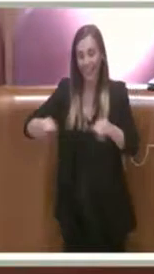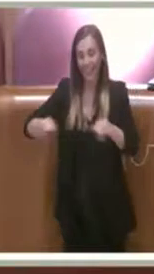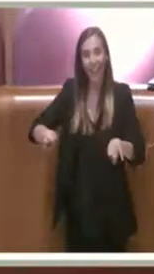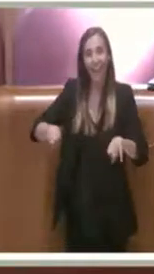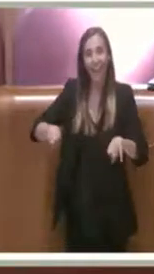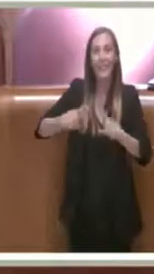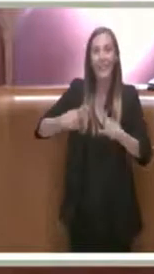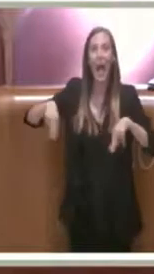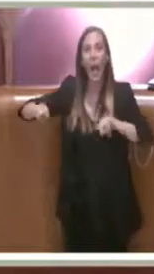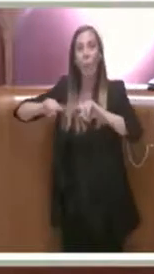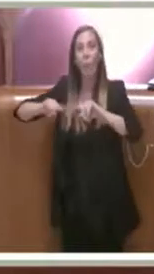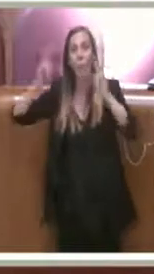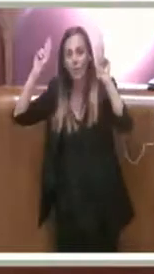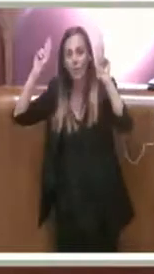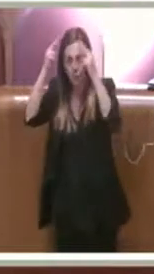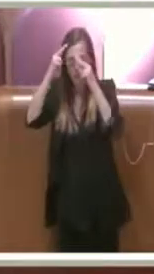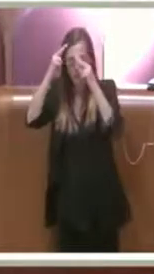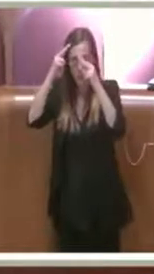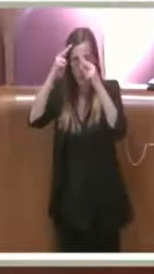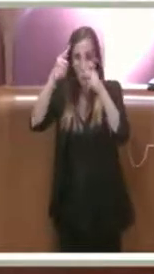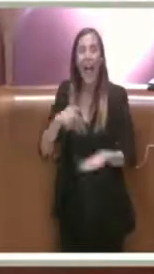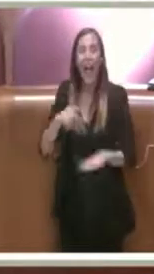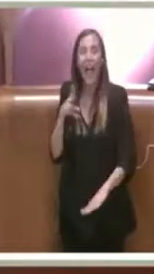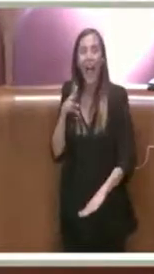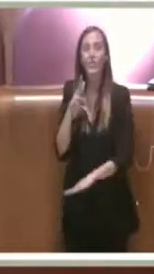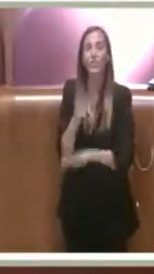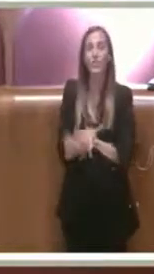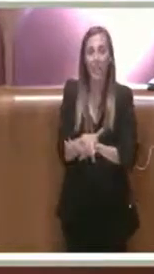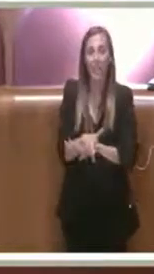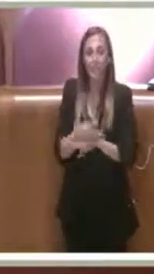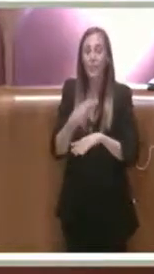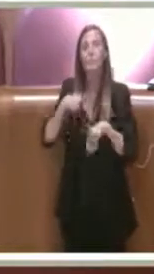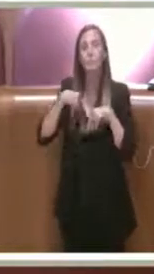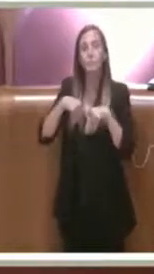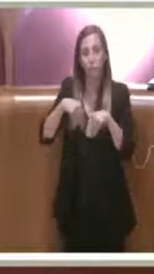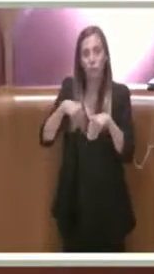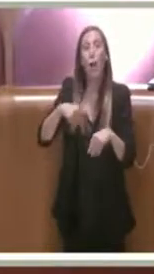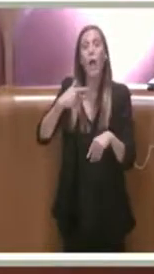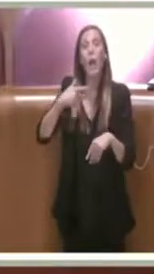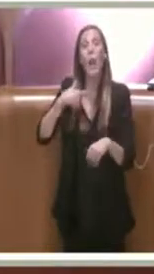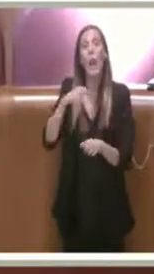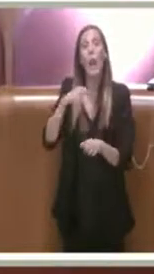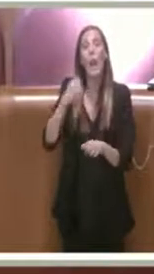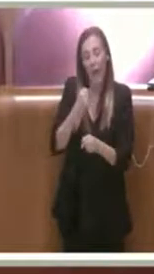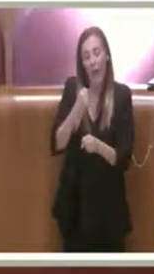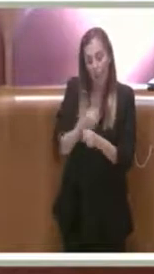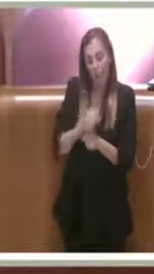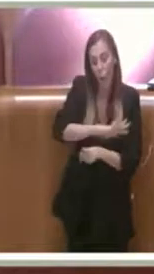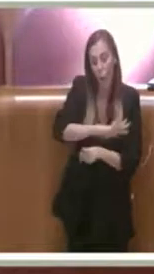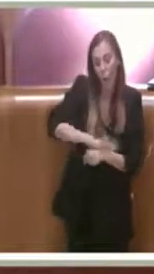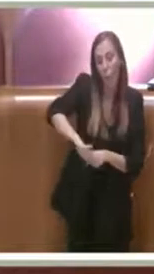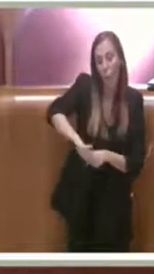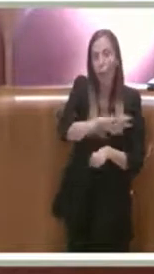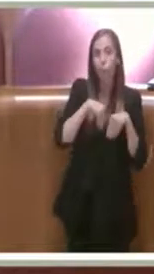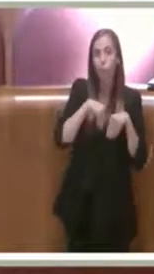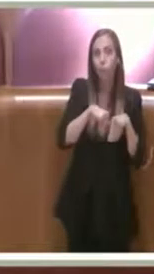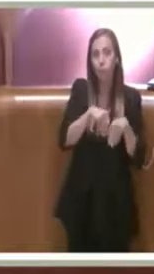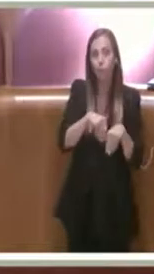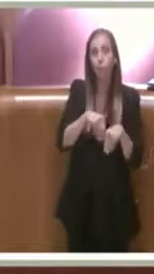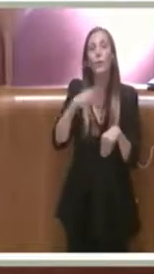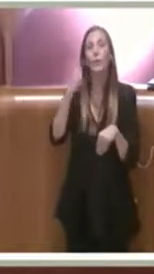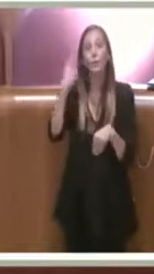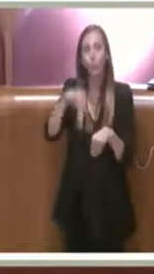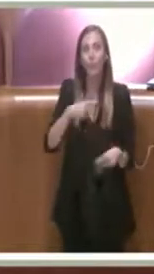Cesare, indicazioni su accessibilità e fruibilità dei luoghi di lavoro dell'Assemblea Capitolina, compresa